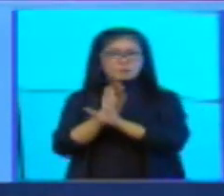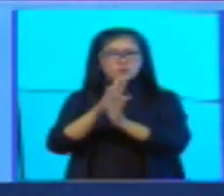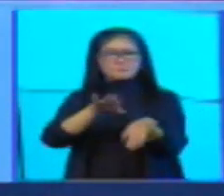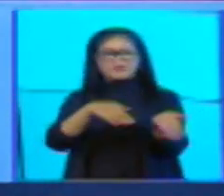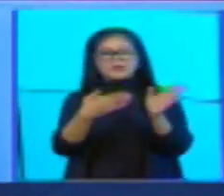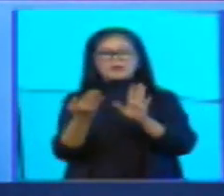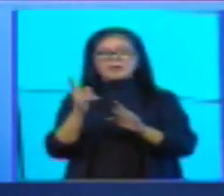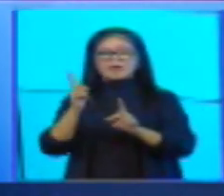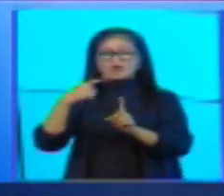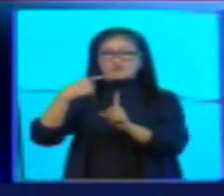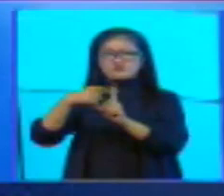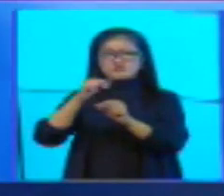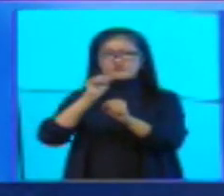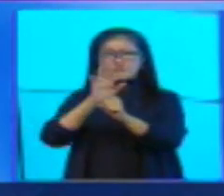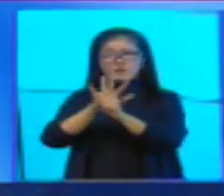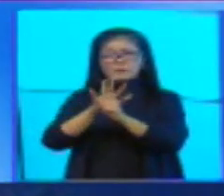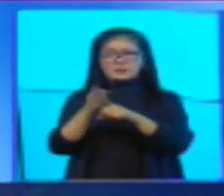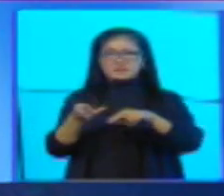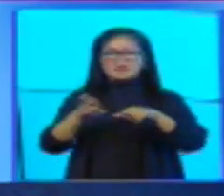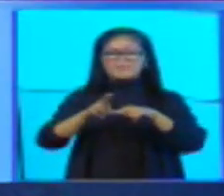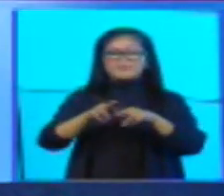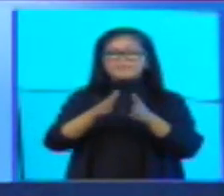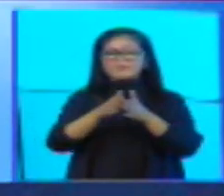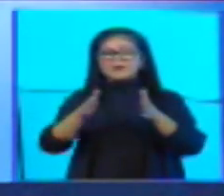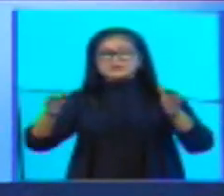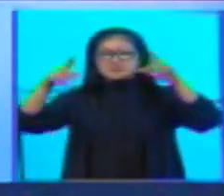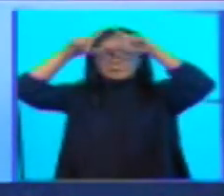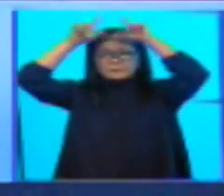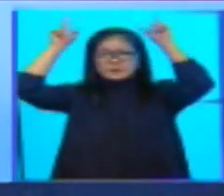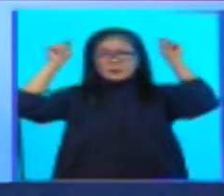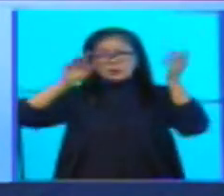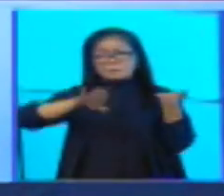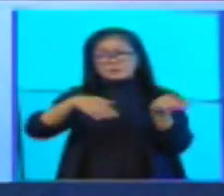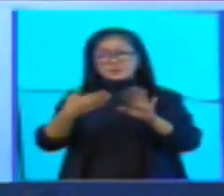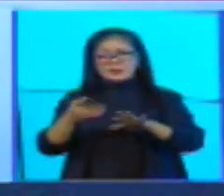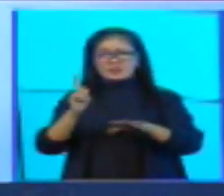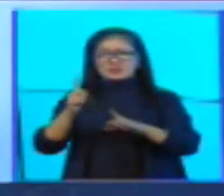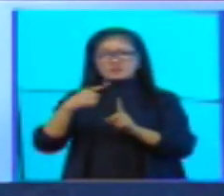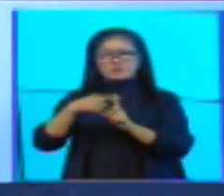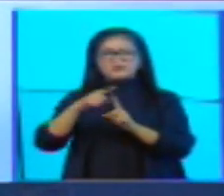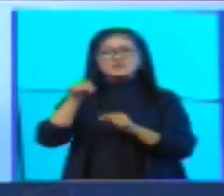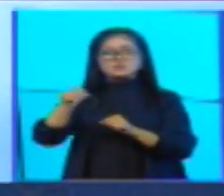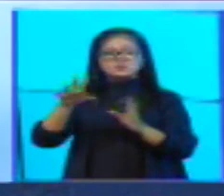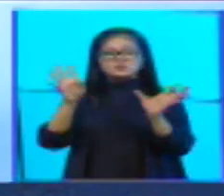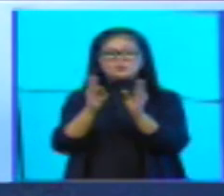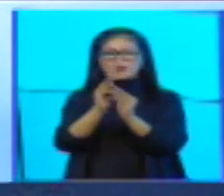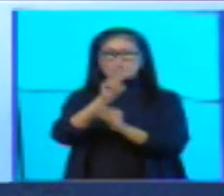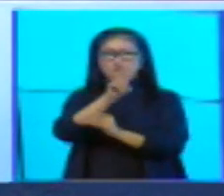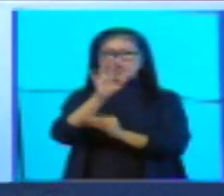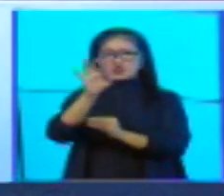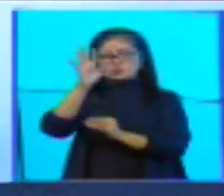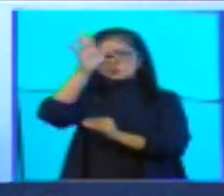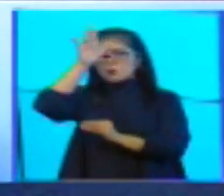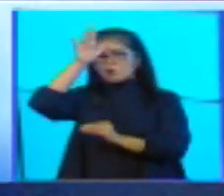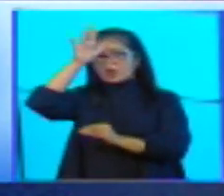COVID-19. Gugurnya dua perawat ini menambah panjang jumlah perawat yang meninggal dunia akibat COVID-19 menjadi